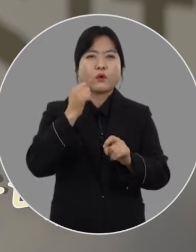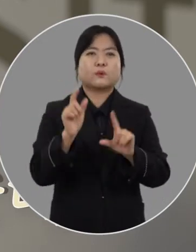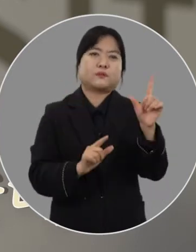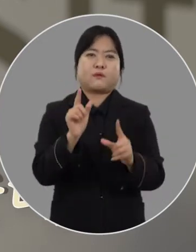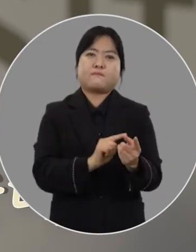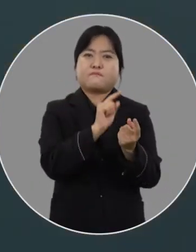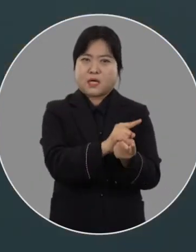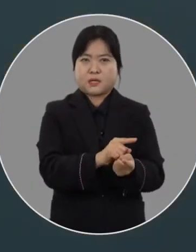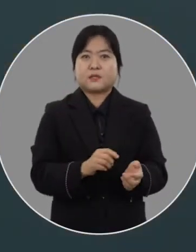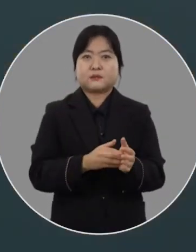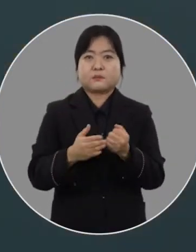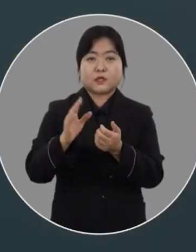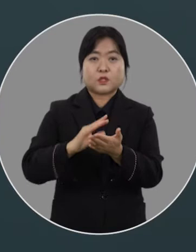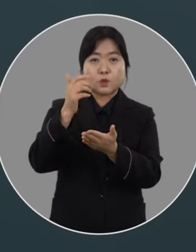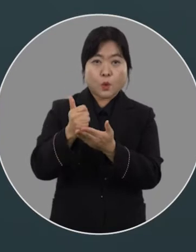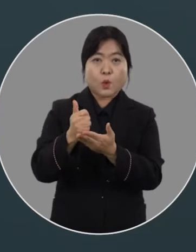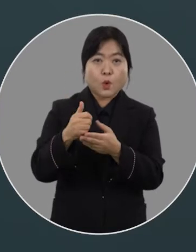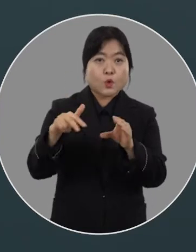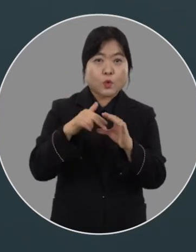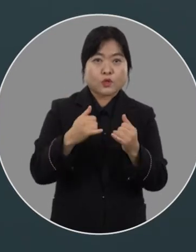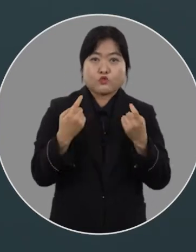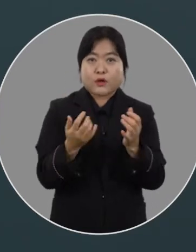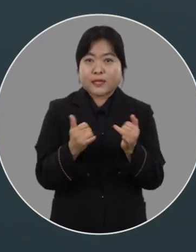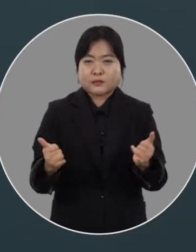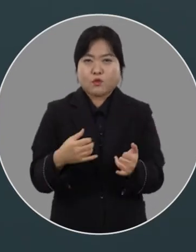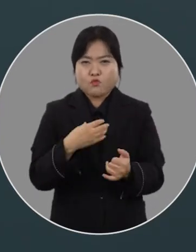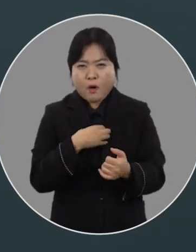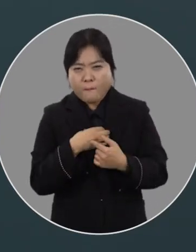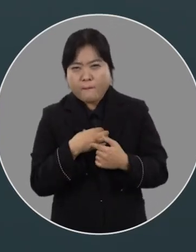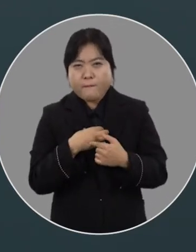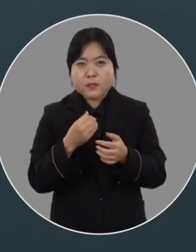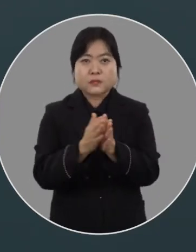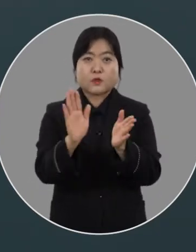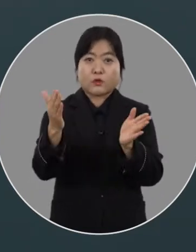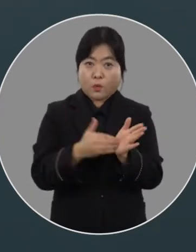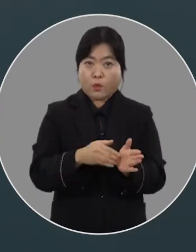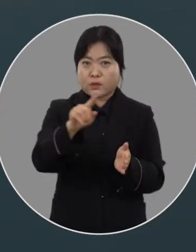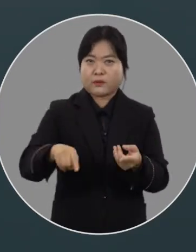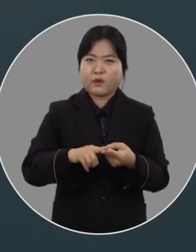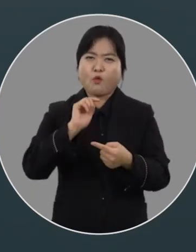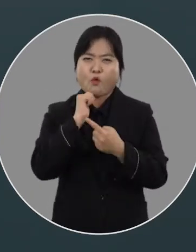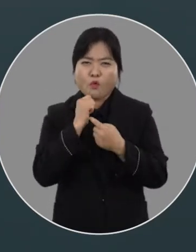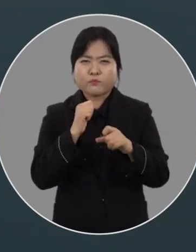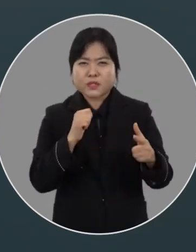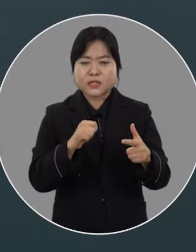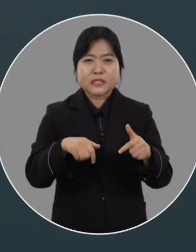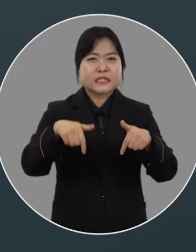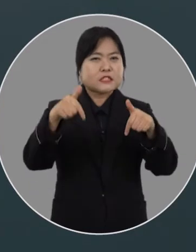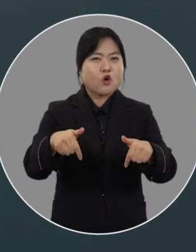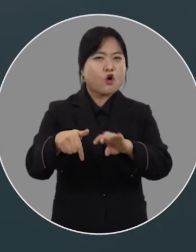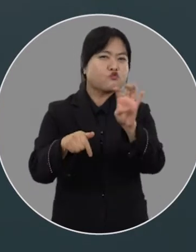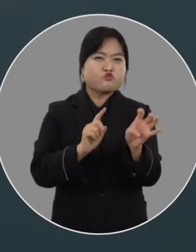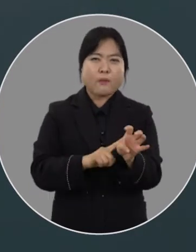상황이었기 때문에 그리스도교의 순례객들은 위험을 받기 시작했고요. 이것에 대한 어려움들이 서서히